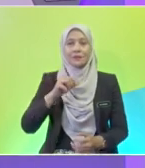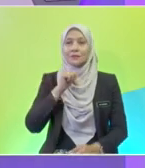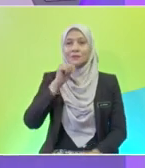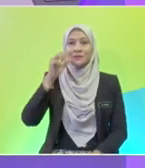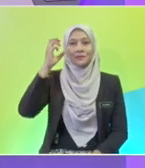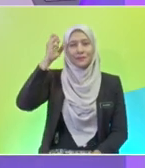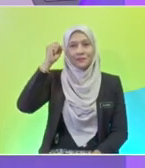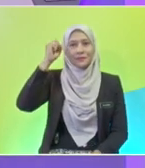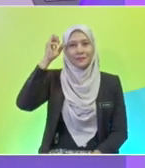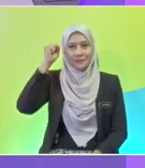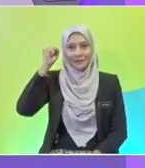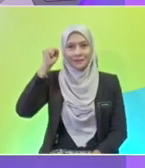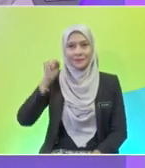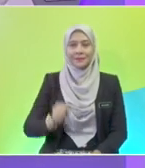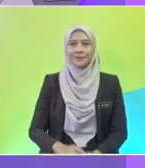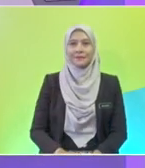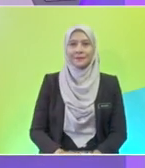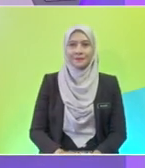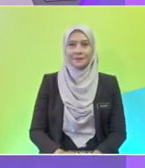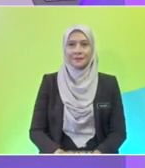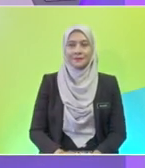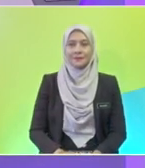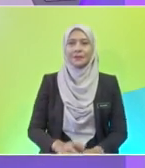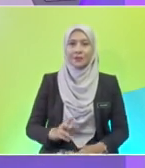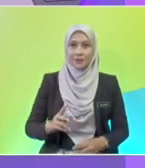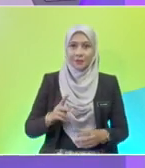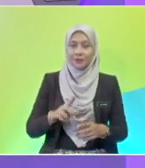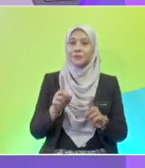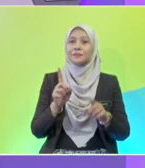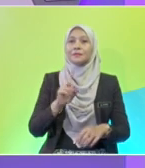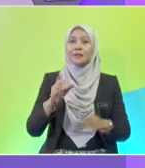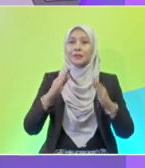tapi kita kena tahu kawasan ini